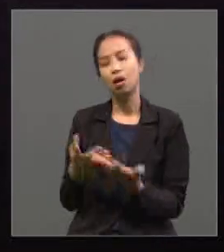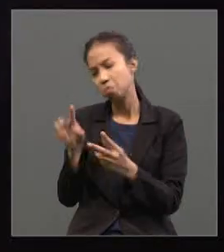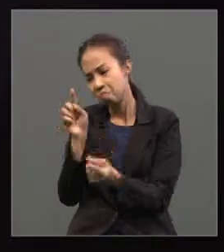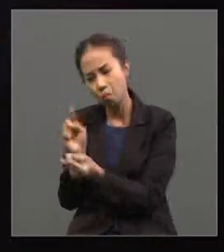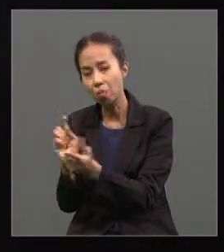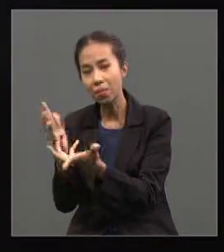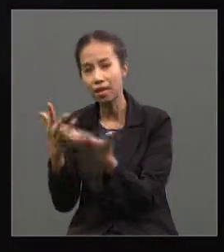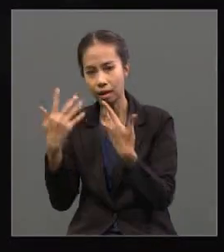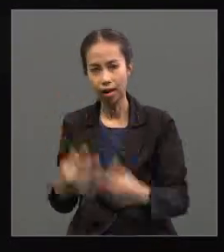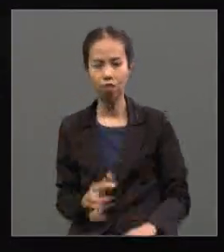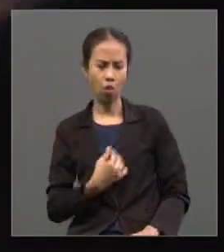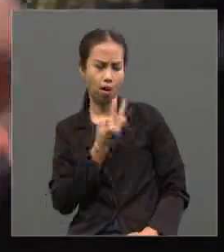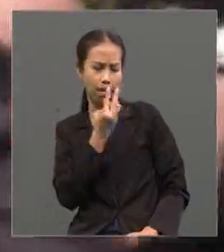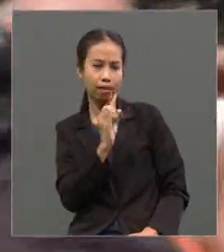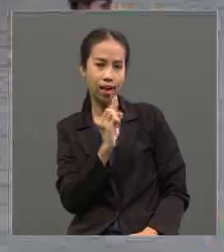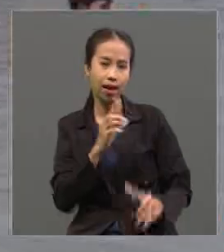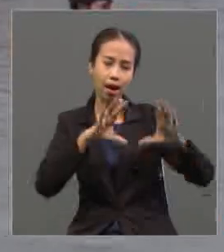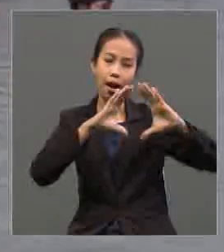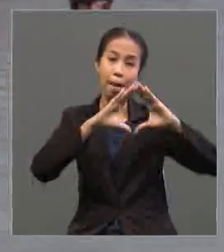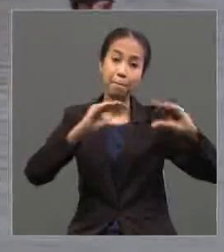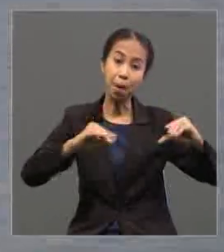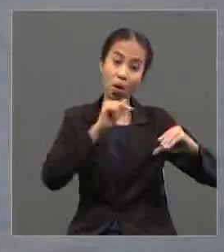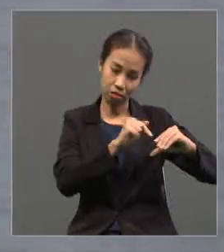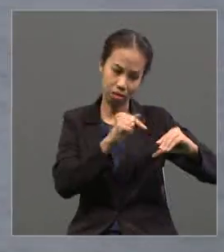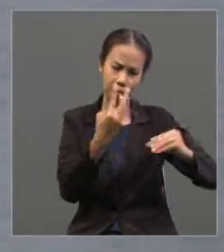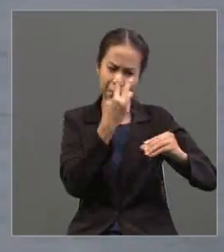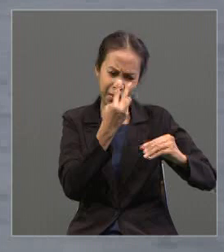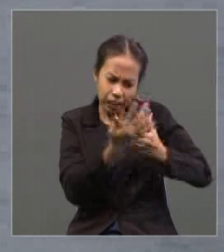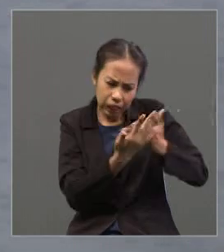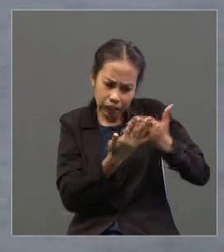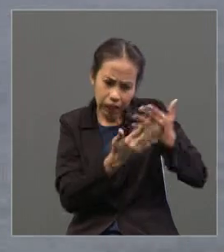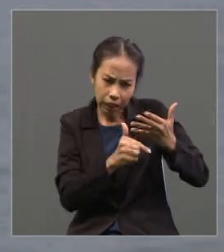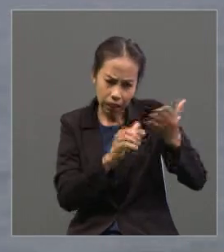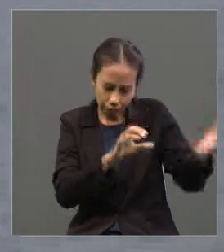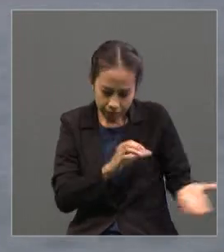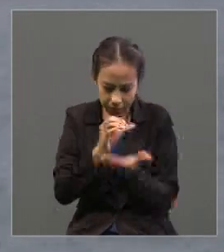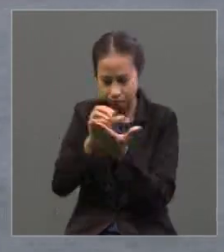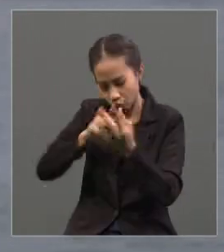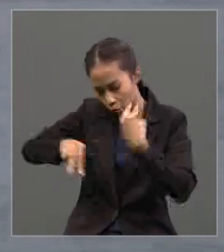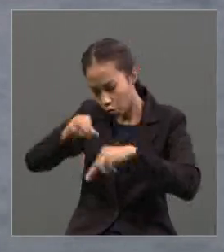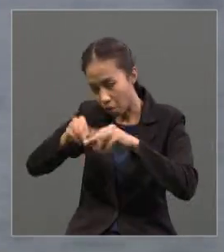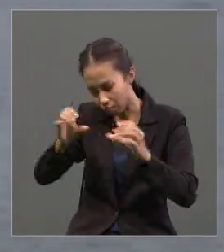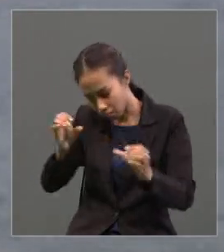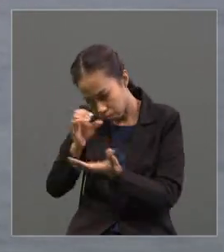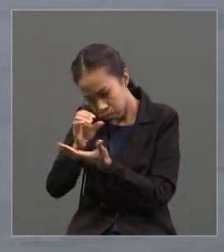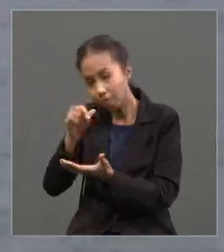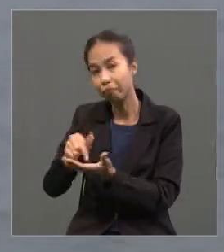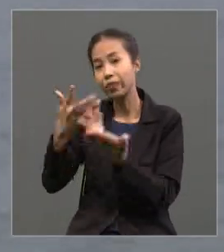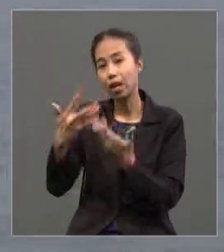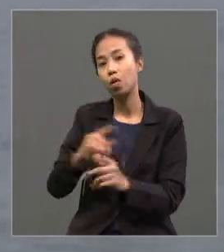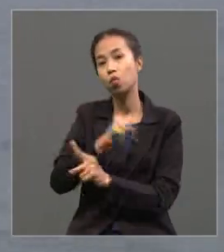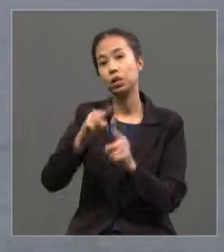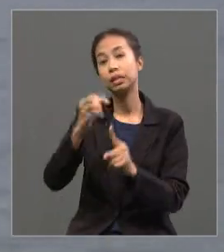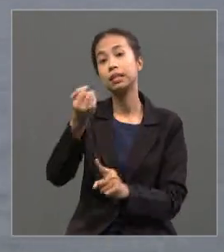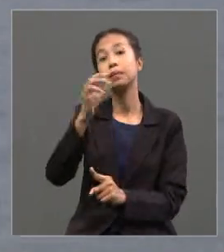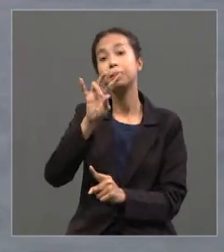ลือดบนหมอนของเด็กชายที่หายตัวไปก็เลยมีการส่งตรวจสอบนั่นเองค่ะ กับพอ17กุมภาพันธ์เนี่ยก็นำตัวของ